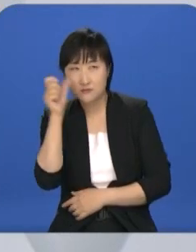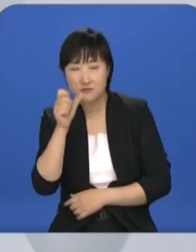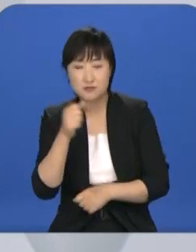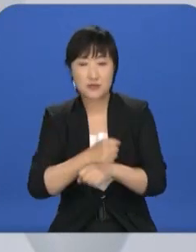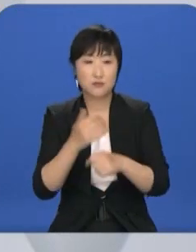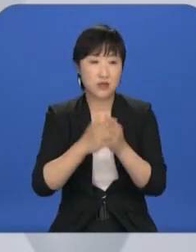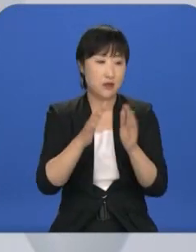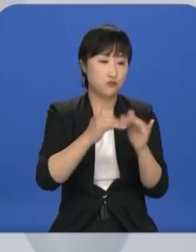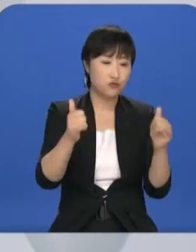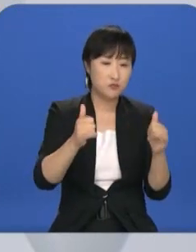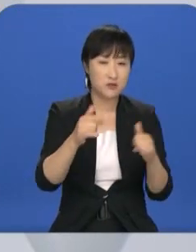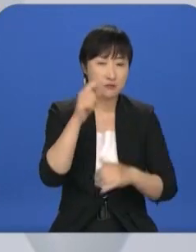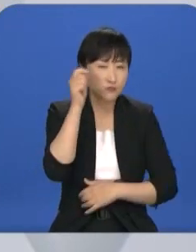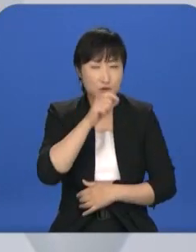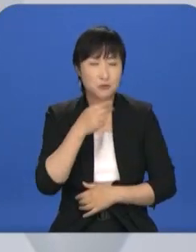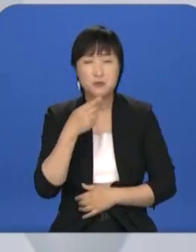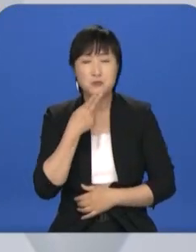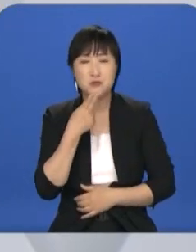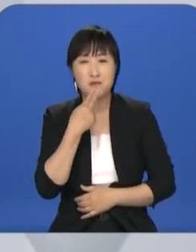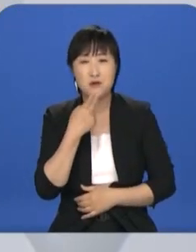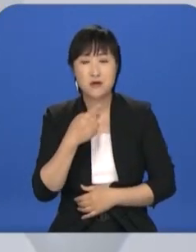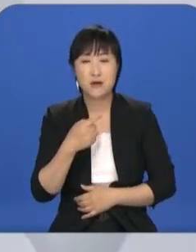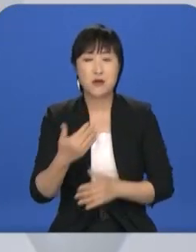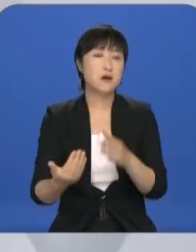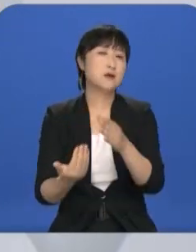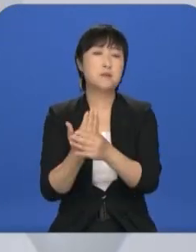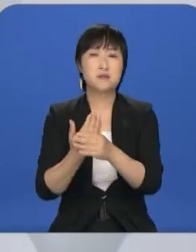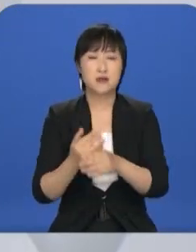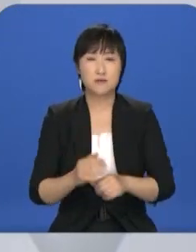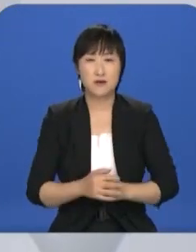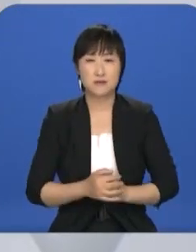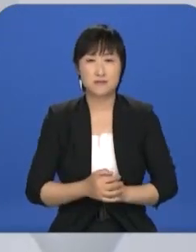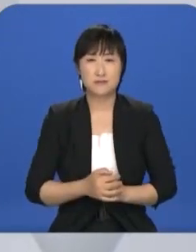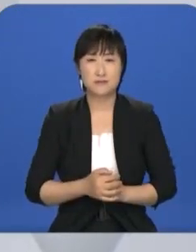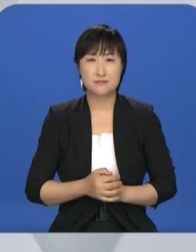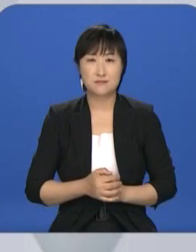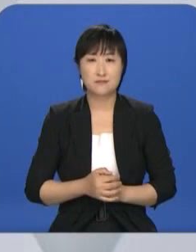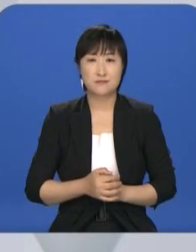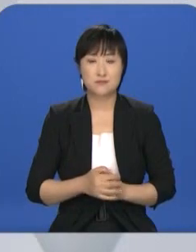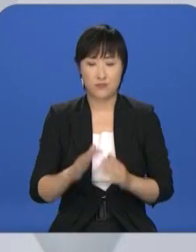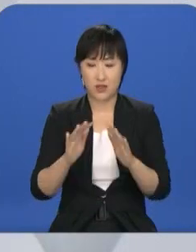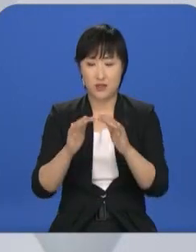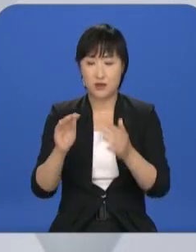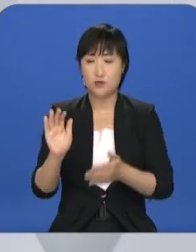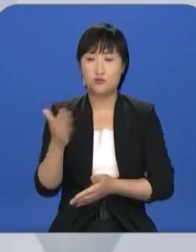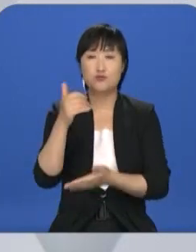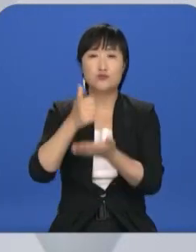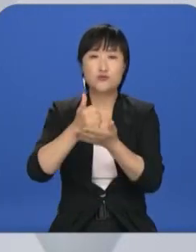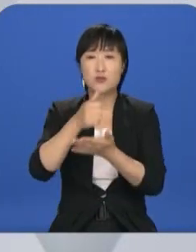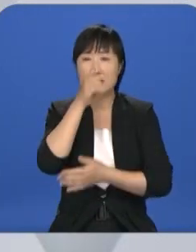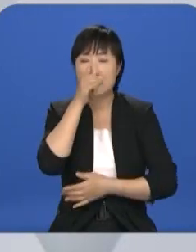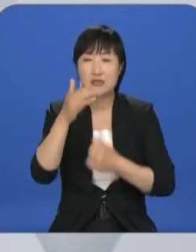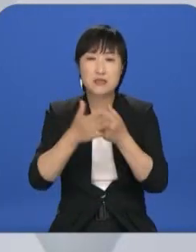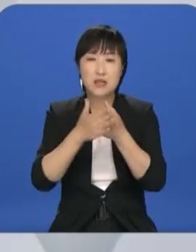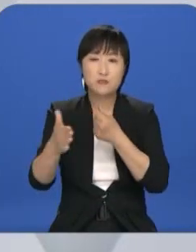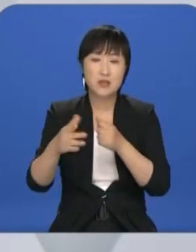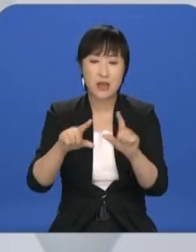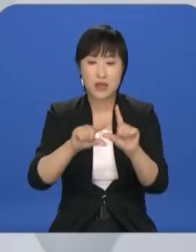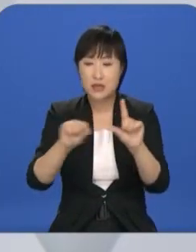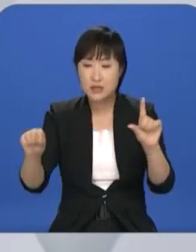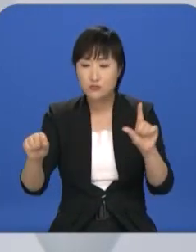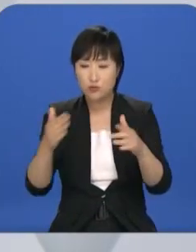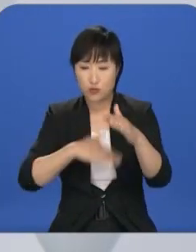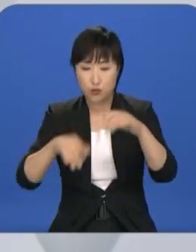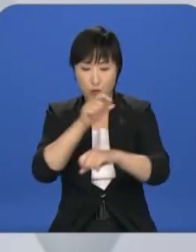보지 않는 이런 데서 불통이 발생하는 것입니다. 그래서 그런 군수들이 계시기 때문에